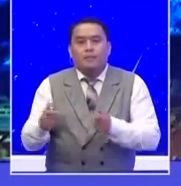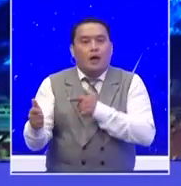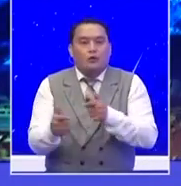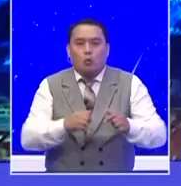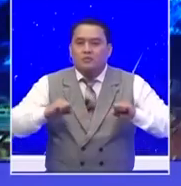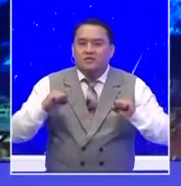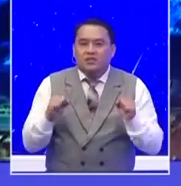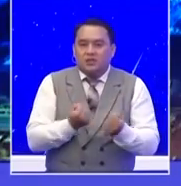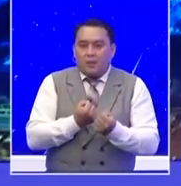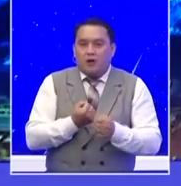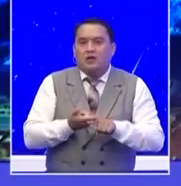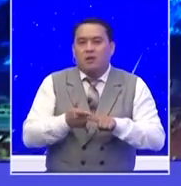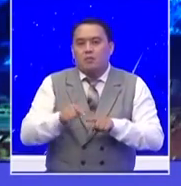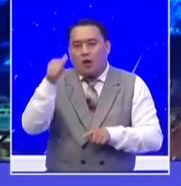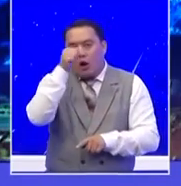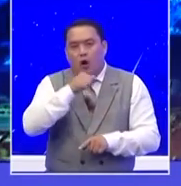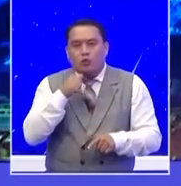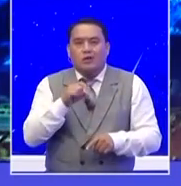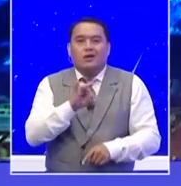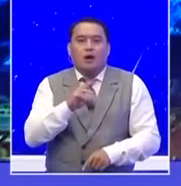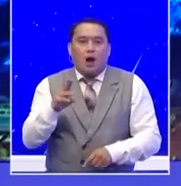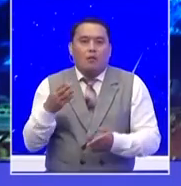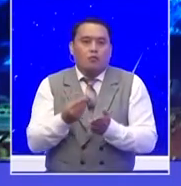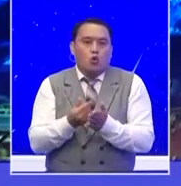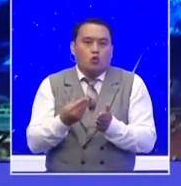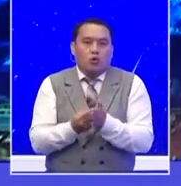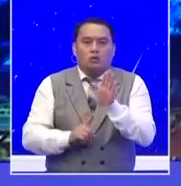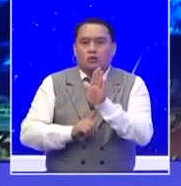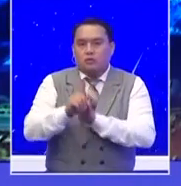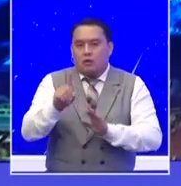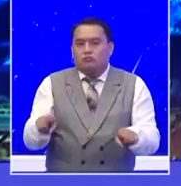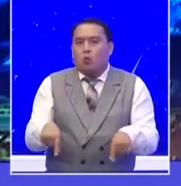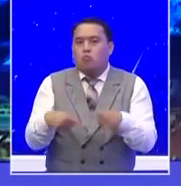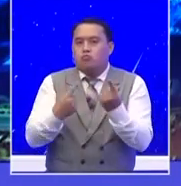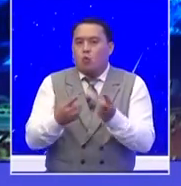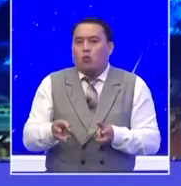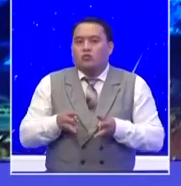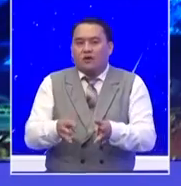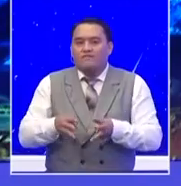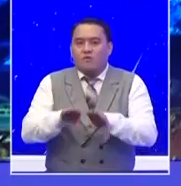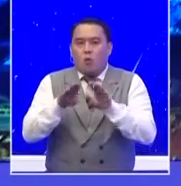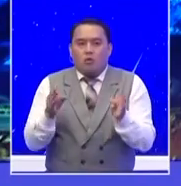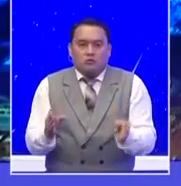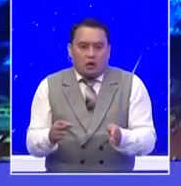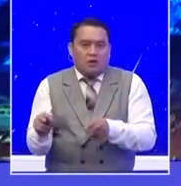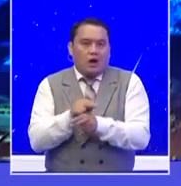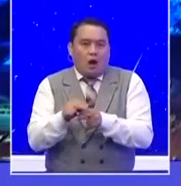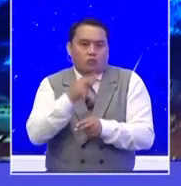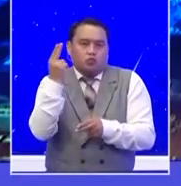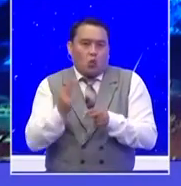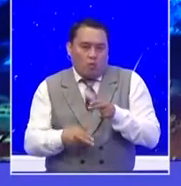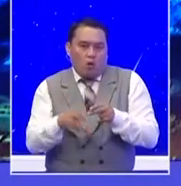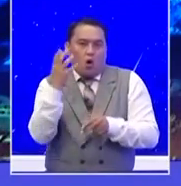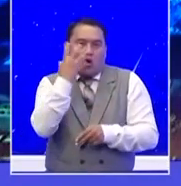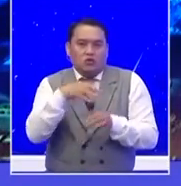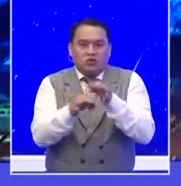Готовимся к зиме. В нынешнем году за счет средств республиканского бюджета начата модернизация котельных города. После реконструкции